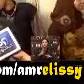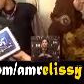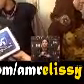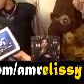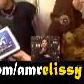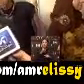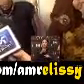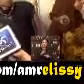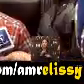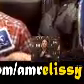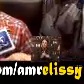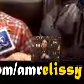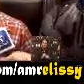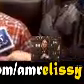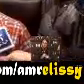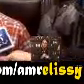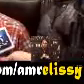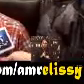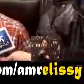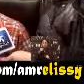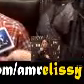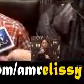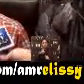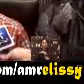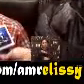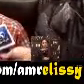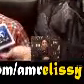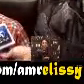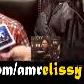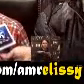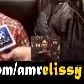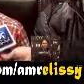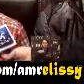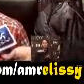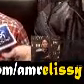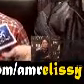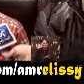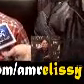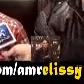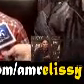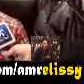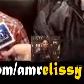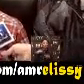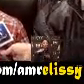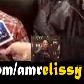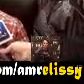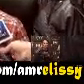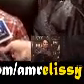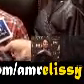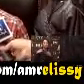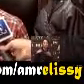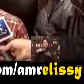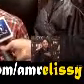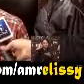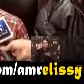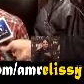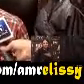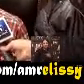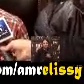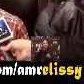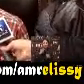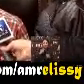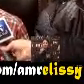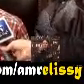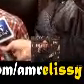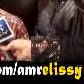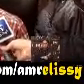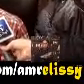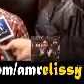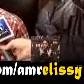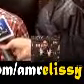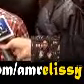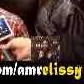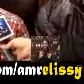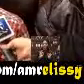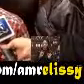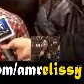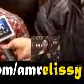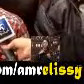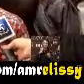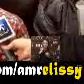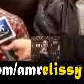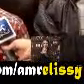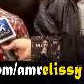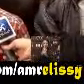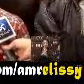هي مبادرة عظيمة. أنا مسلم ما كنتش حاسس يعني إن هي كانت حقيقة يعني إن إحنا